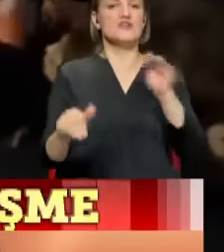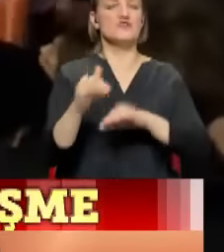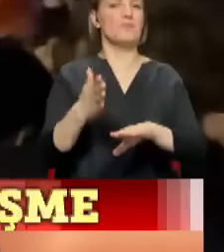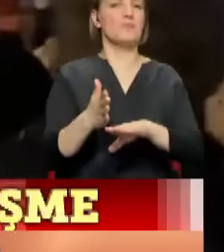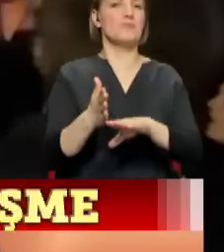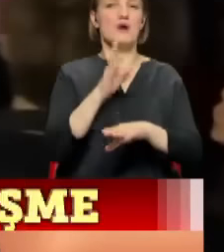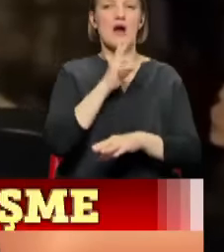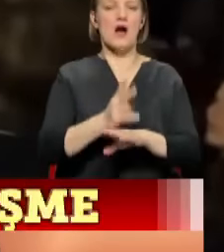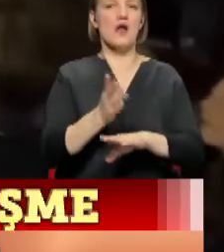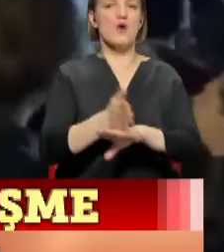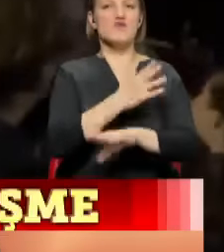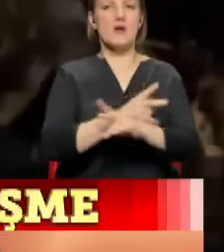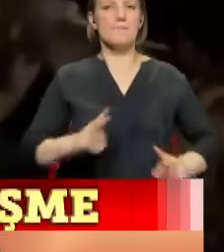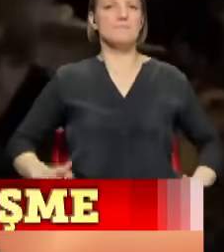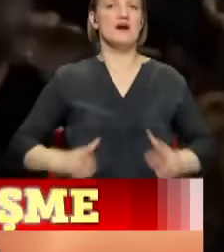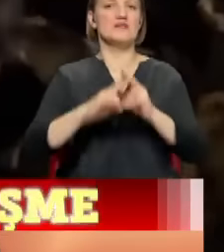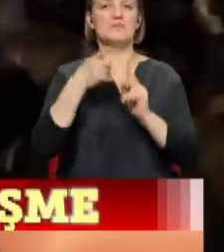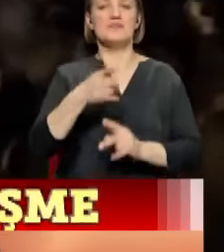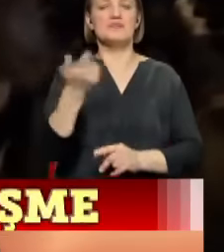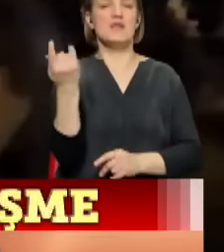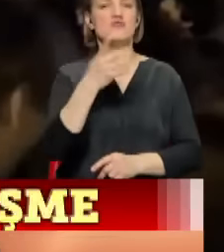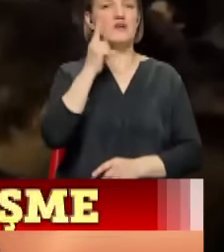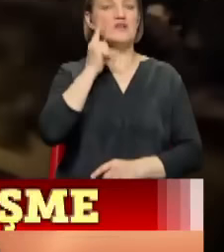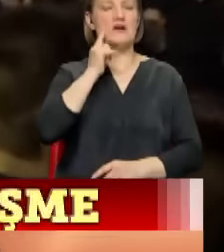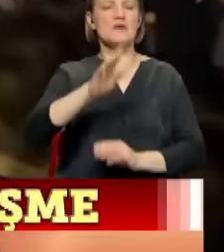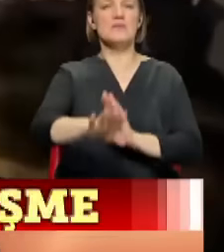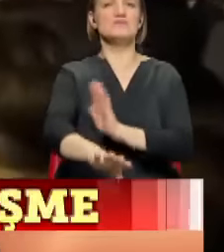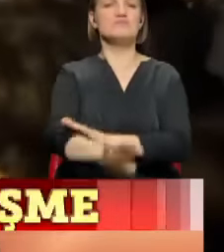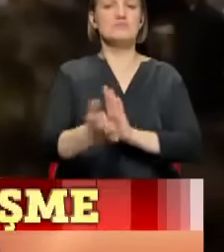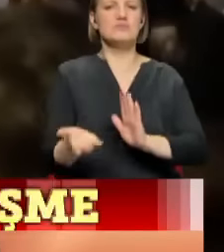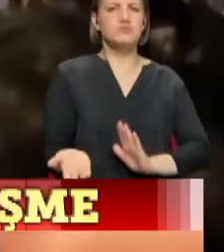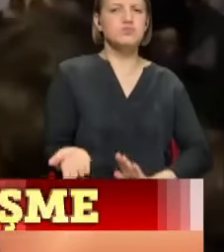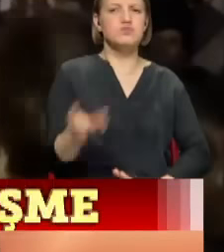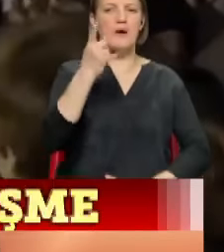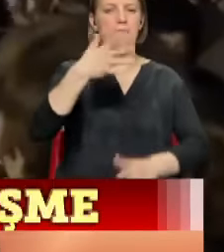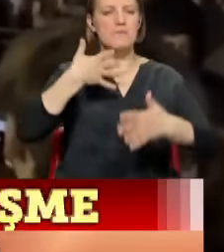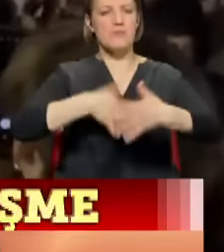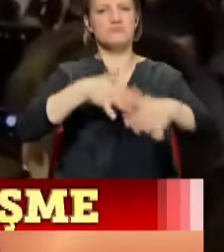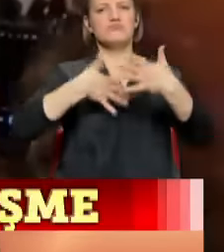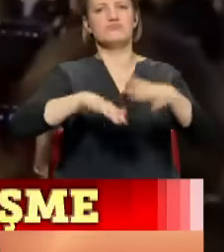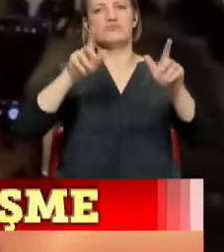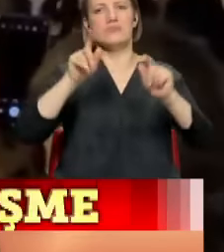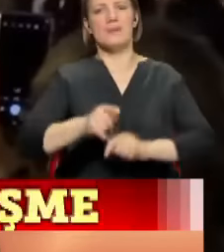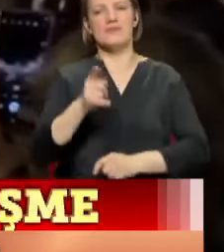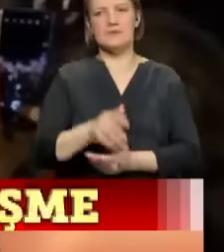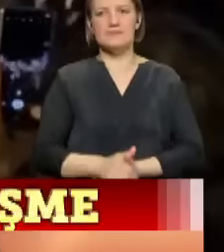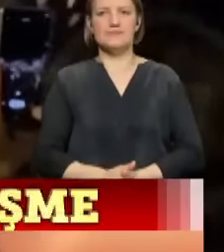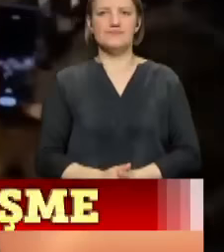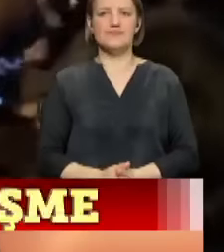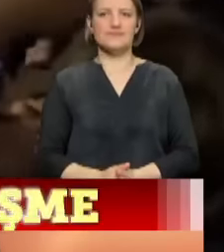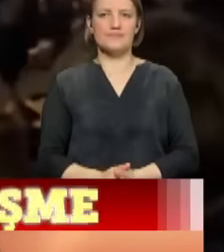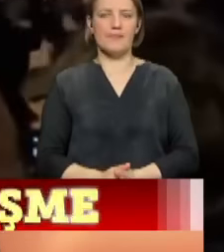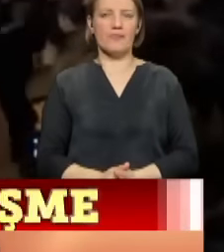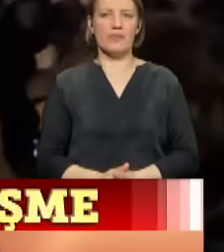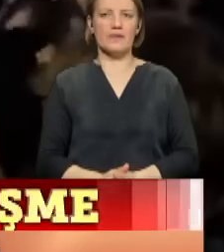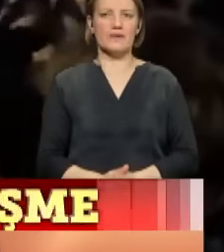öncesi Paris'te binlerce insan aşırı sağın yükselişini protesto etmek için Cumhuriyet Meydanı'na akın etti.